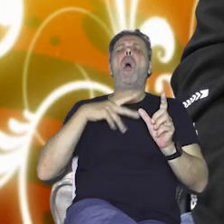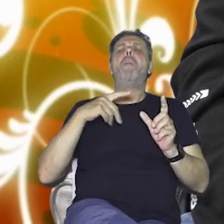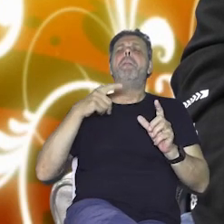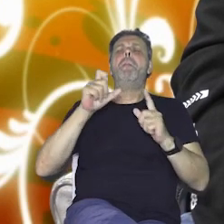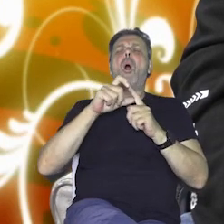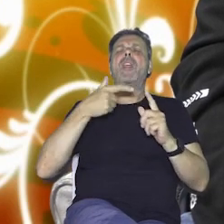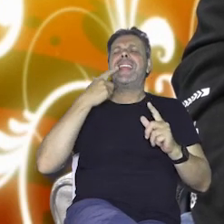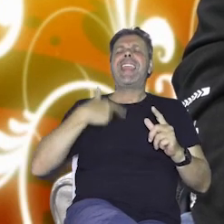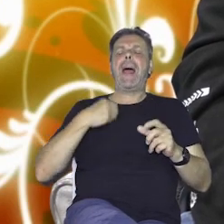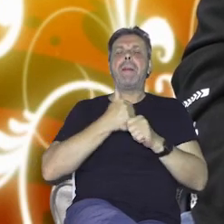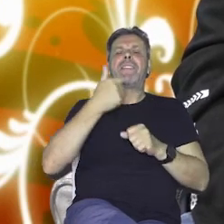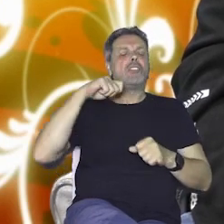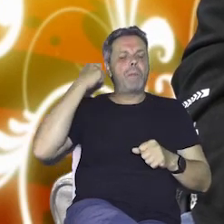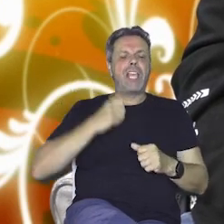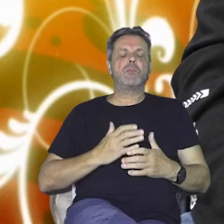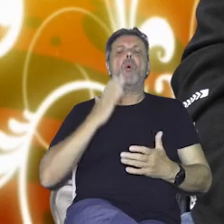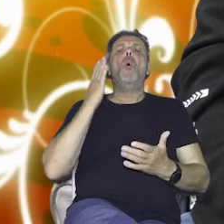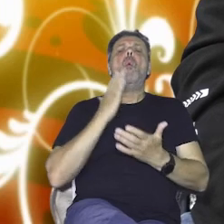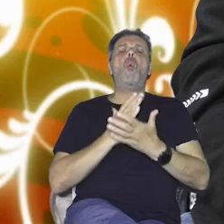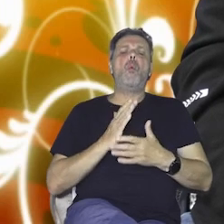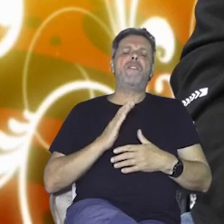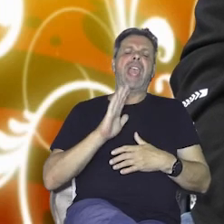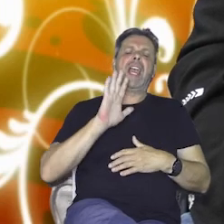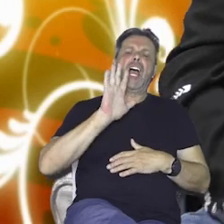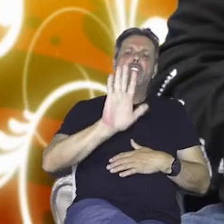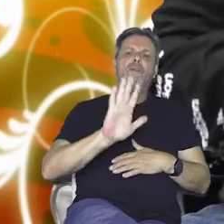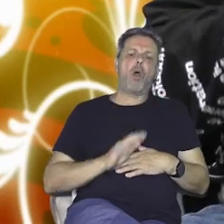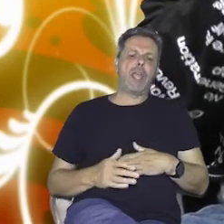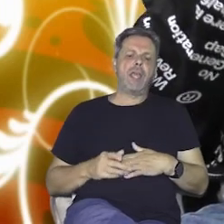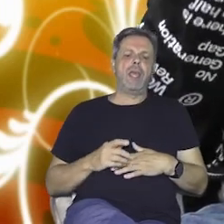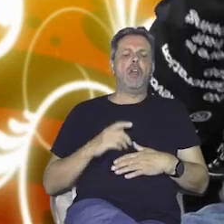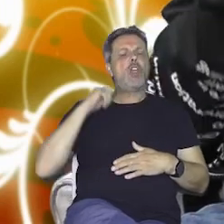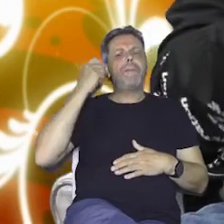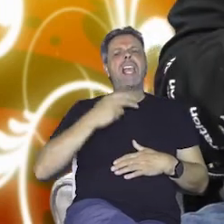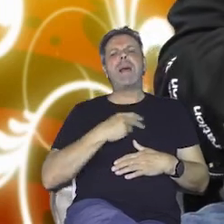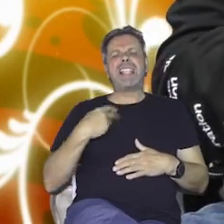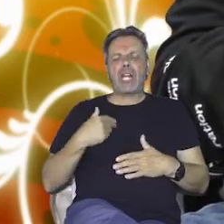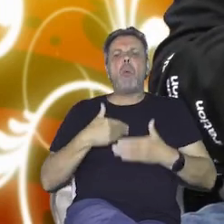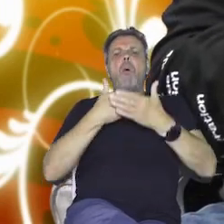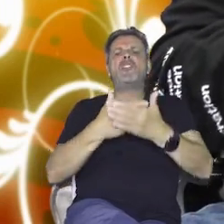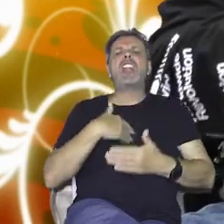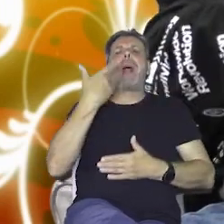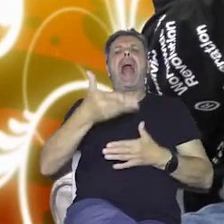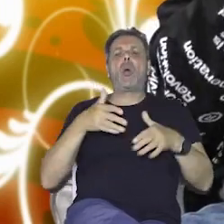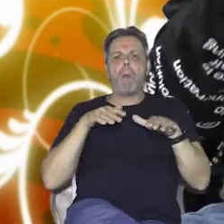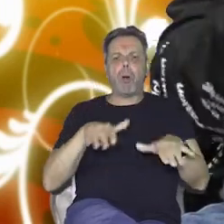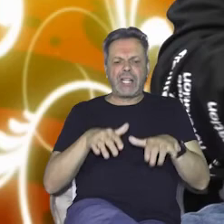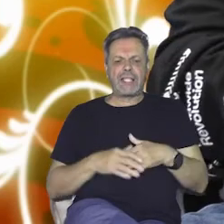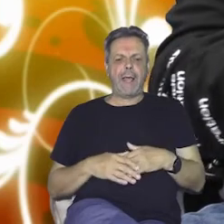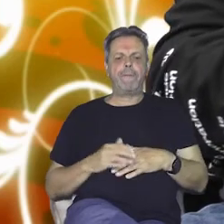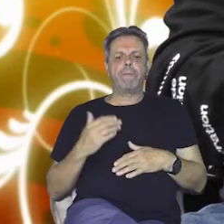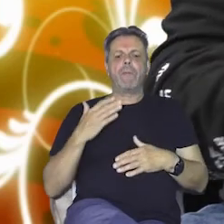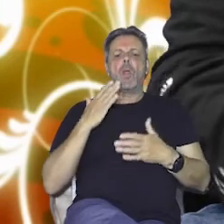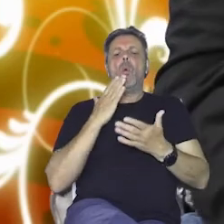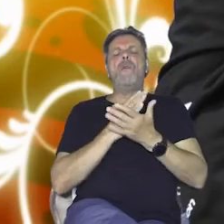jednu pjesmu, Uvijek tvoji, pjesma Zagrebu, posjećena nakon potresa. Ono, kao, uvijek smo